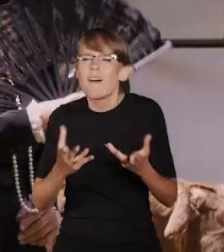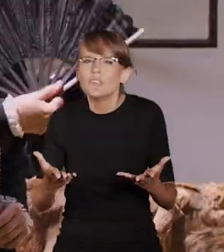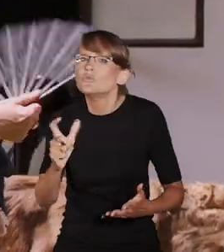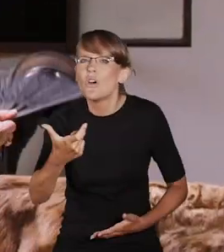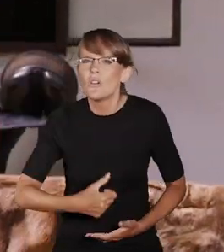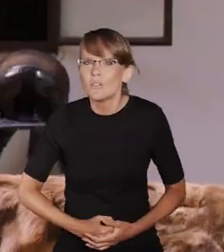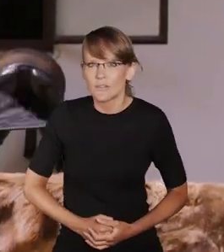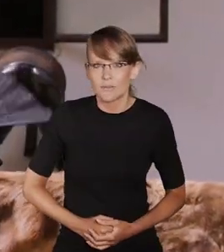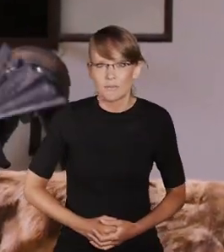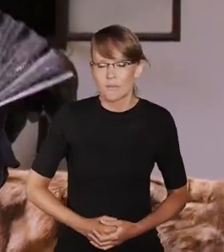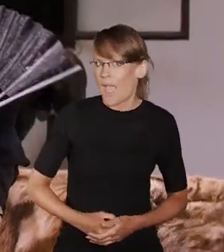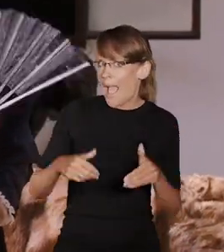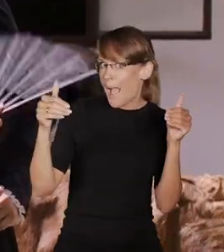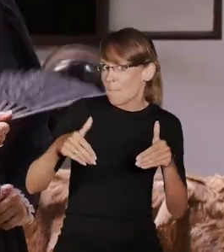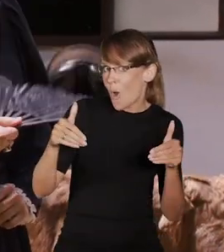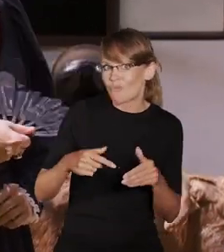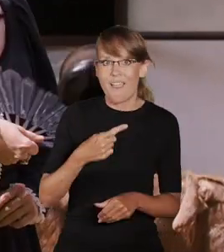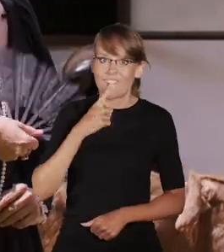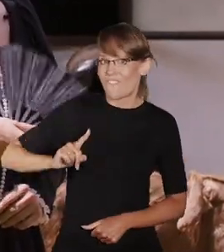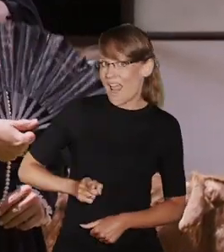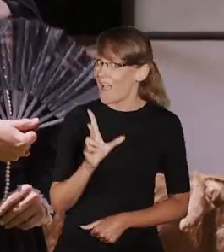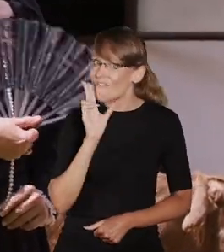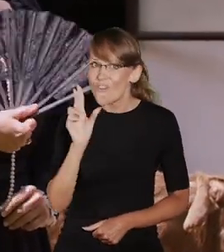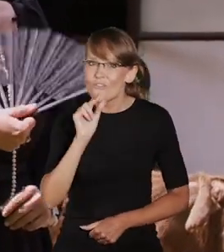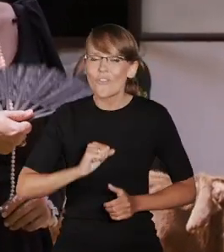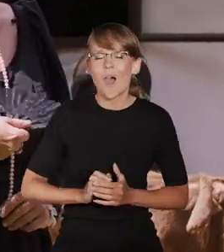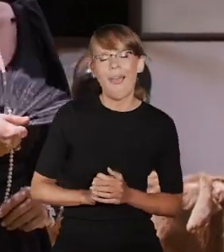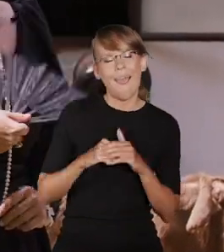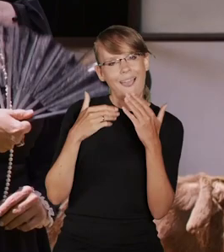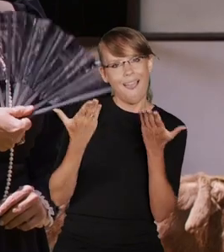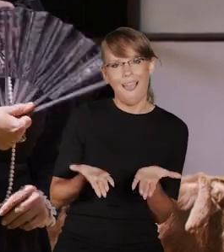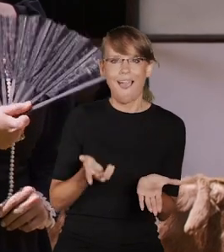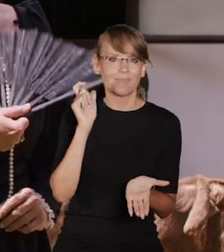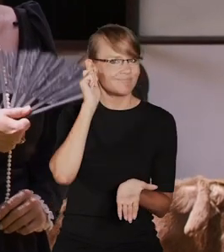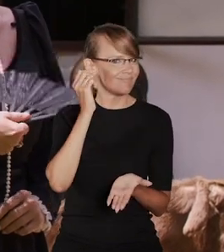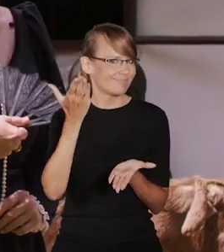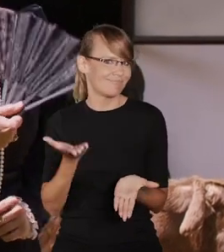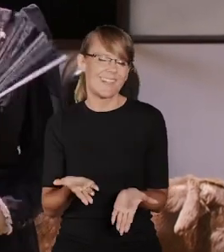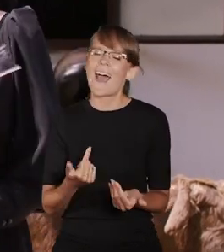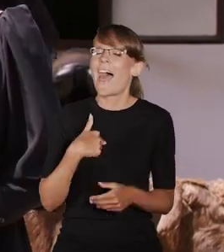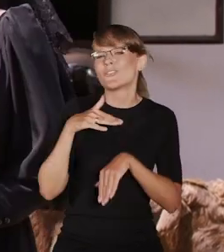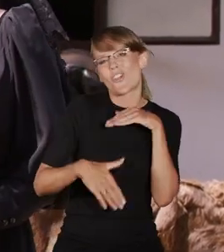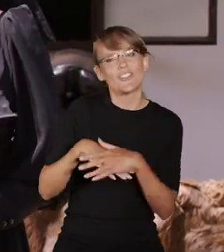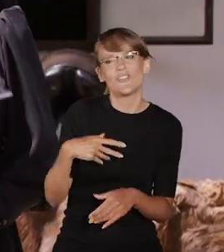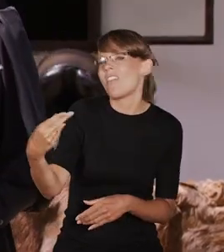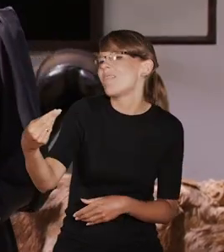z kobietami. Tak? A jak pani sobie zażyczy, żeby ze sobą rozmawiać,